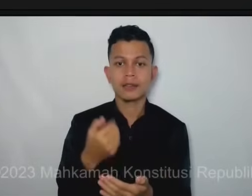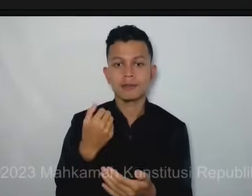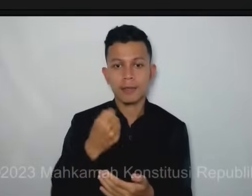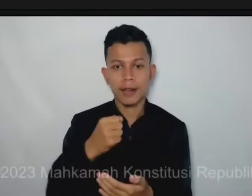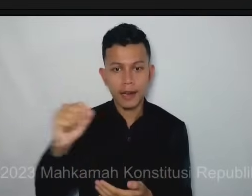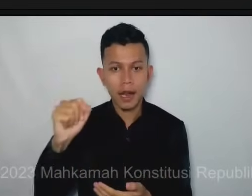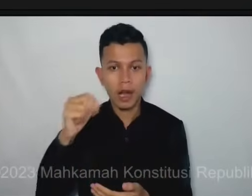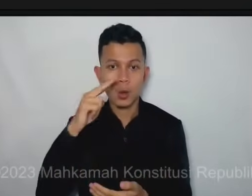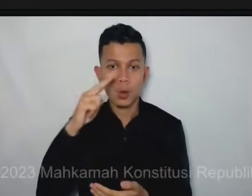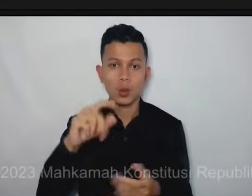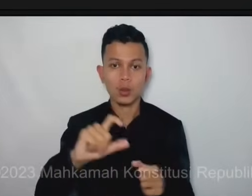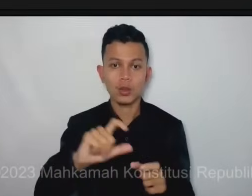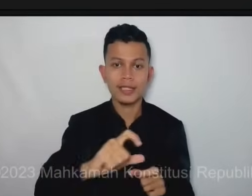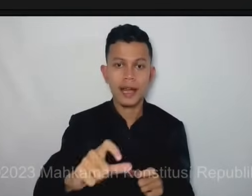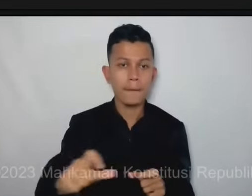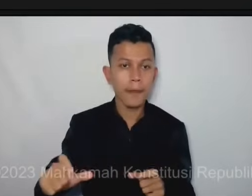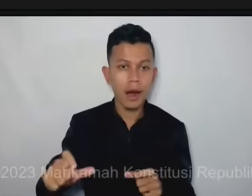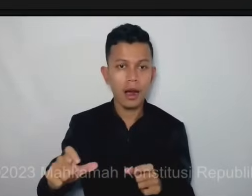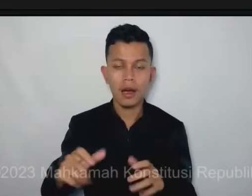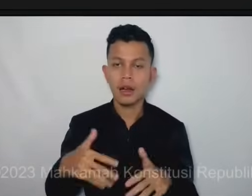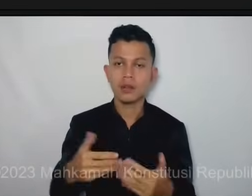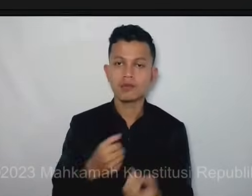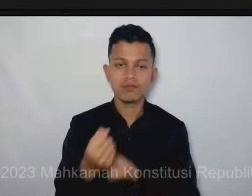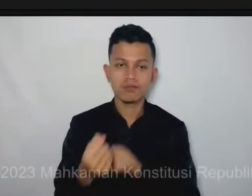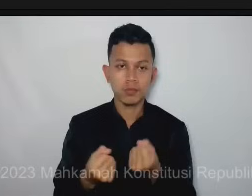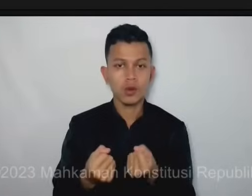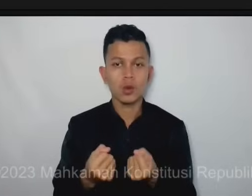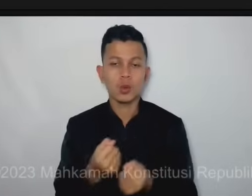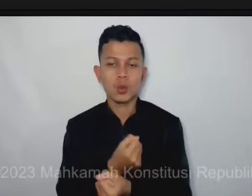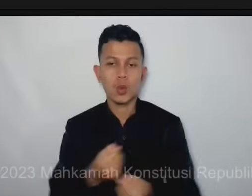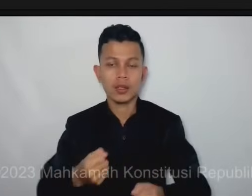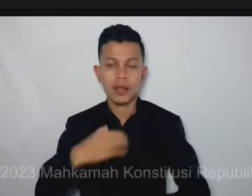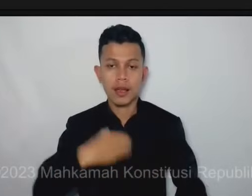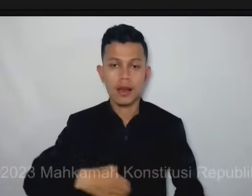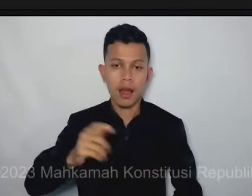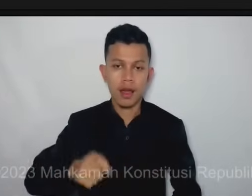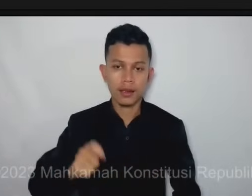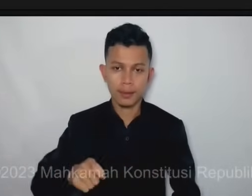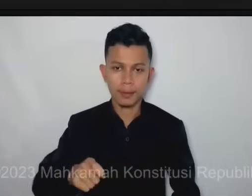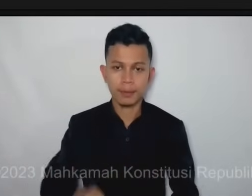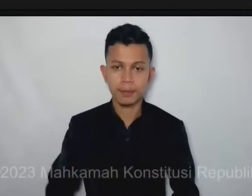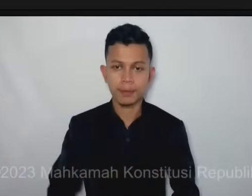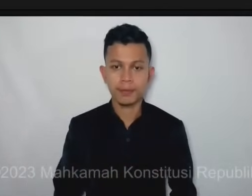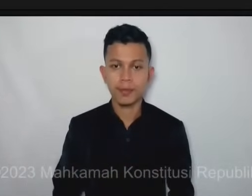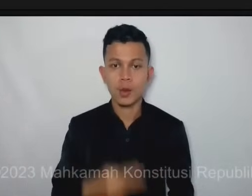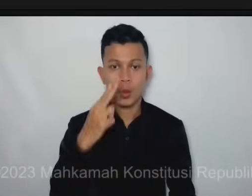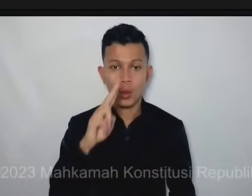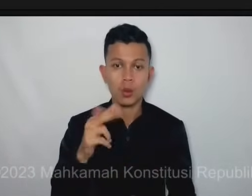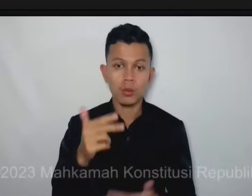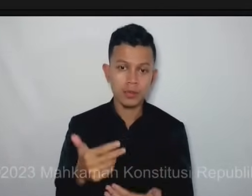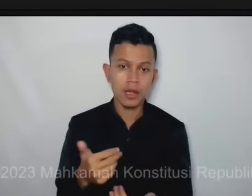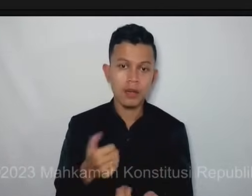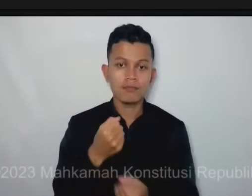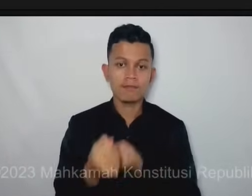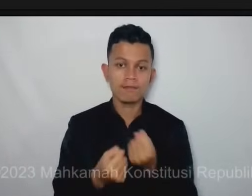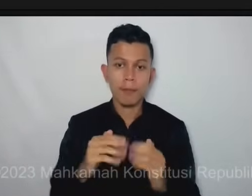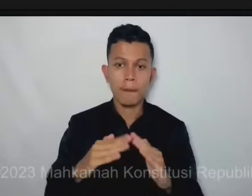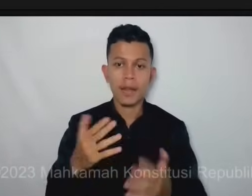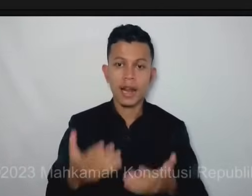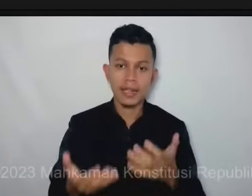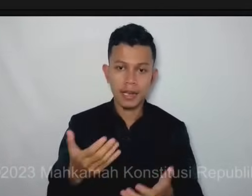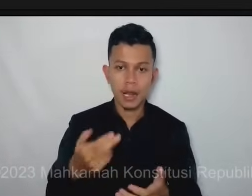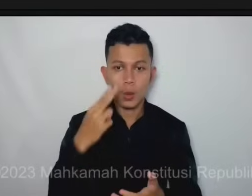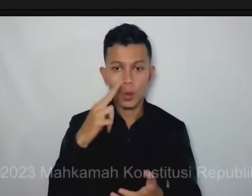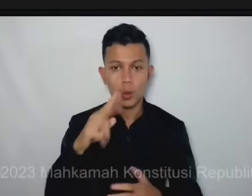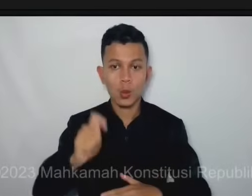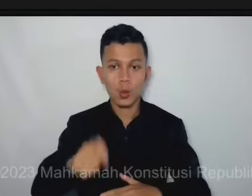cabang serta pelaku kekuasaan kehakiman Yudisial independence untuk menyelenggarakan peradilan guna menegakkan